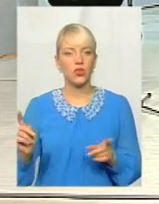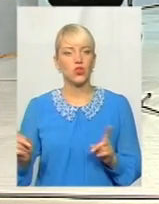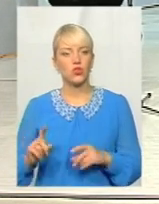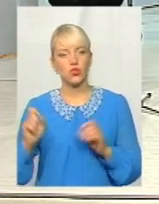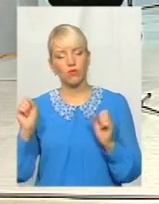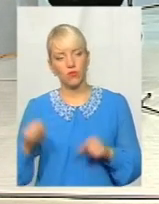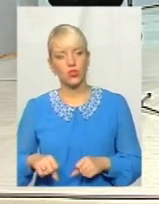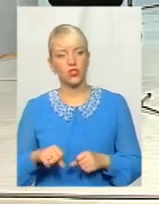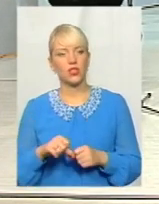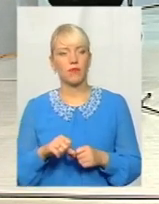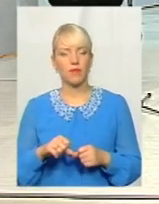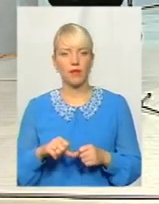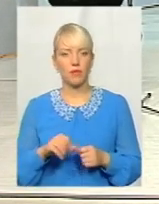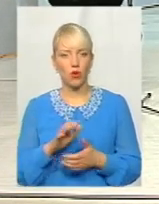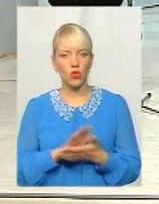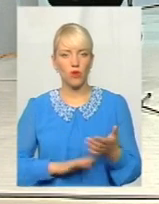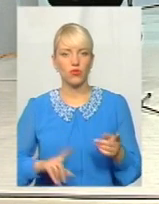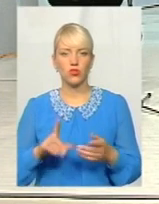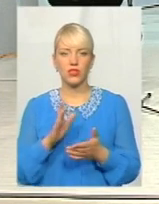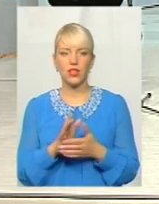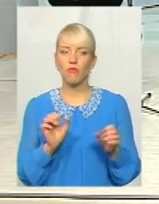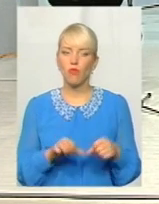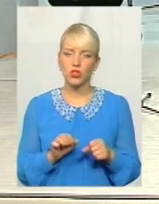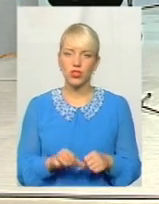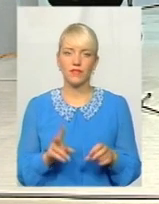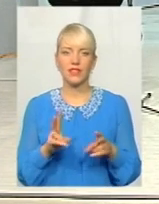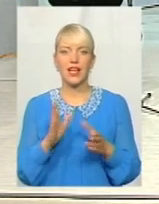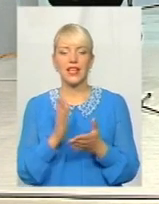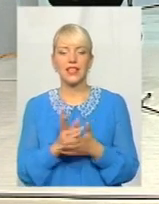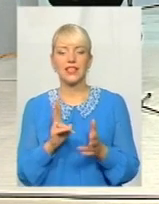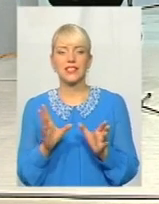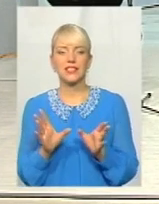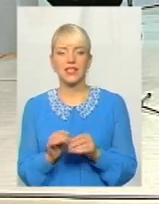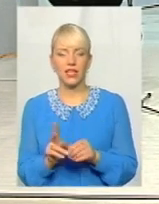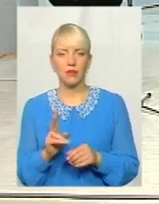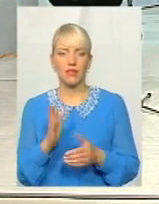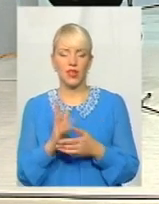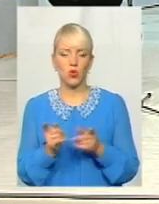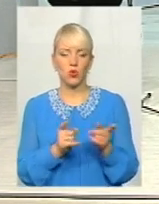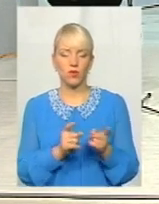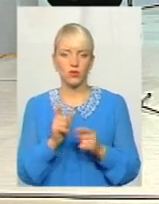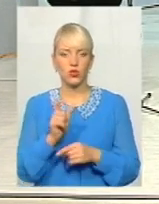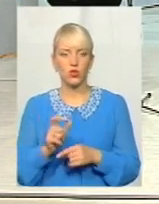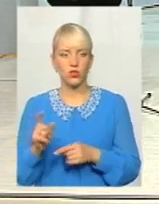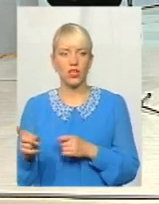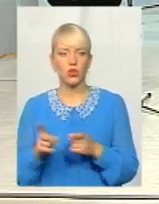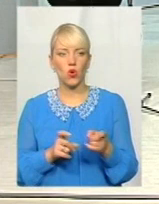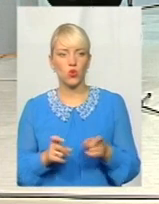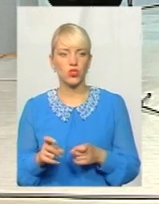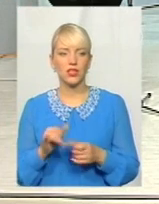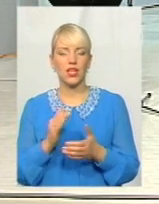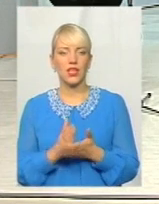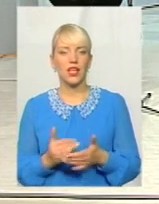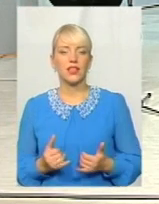можна продовжувати, що є можливість, є з ким, є готовність людей долучатися, і є